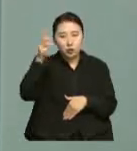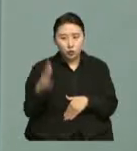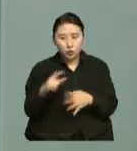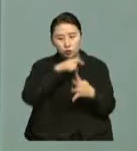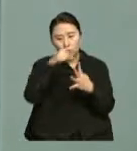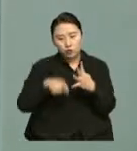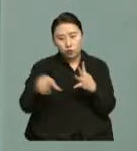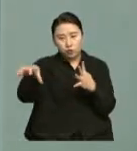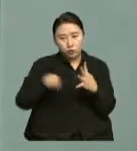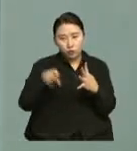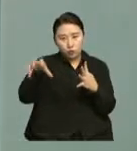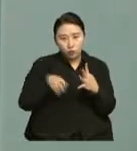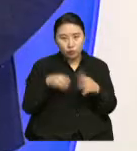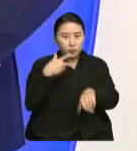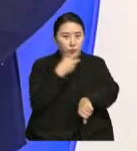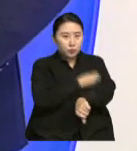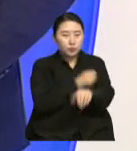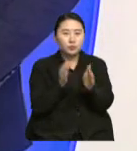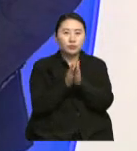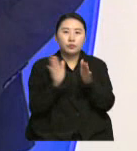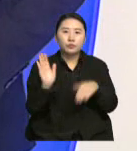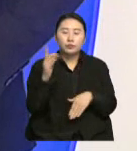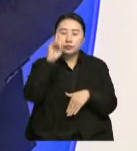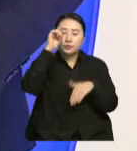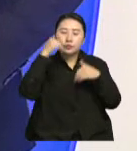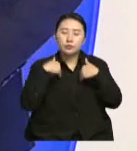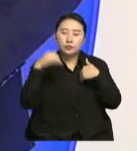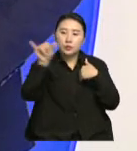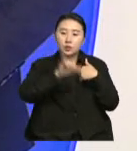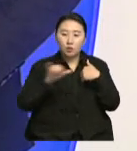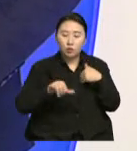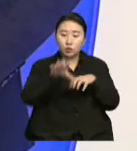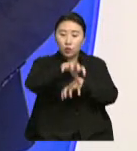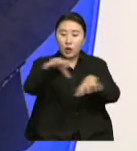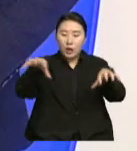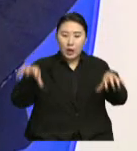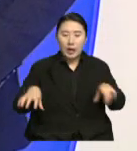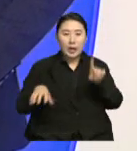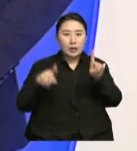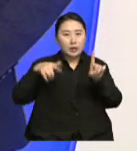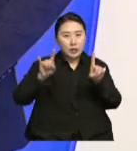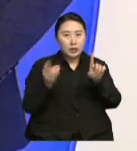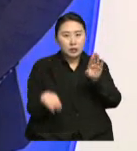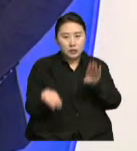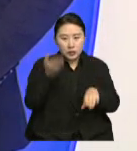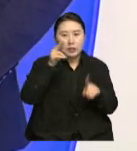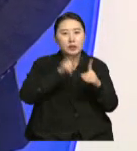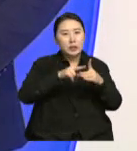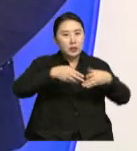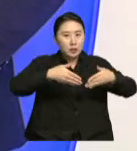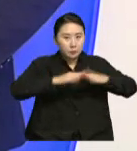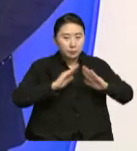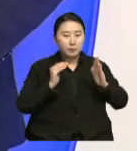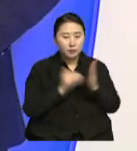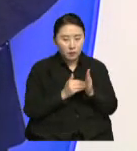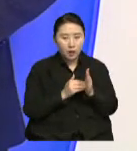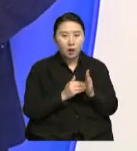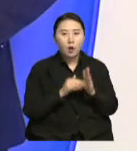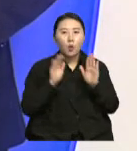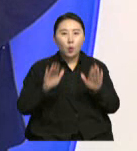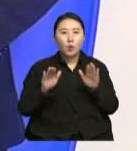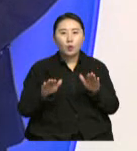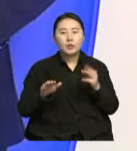추가적으로 들여오겠다는 구상입니다. 정부는 전국 시군구별로 1개 이상의 접종센터를 설치해 이르면